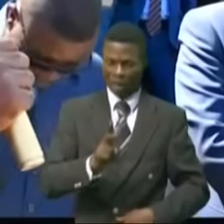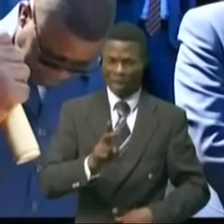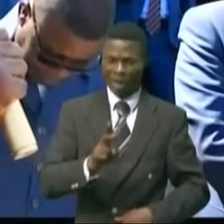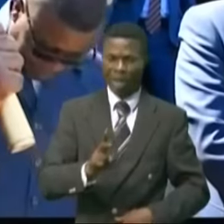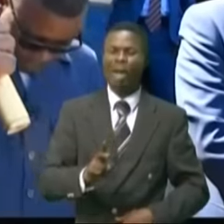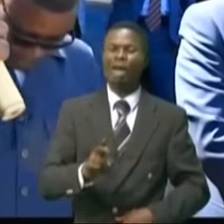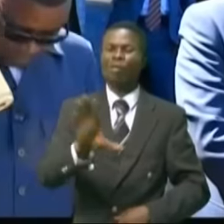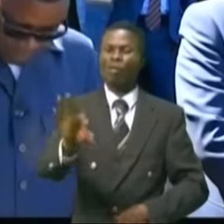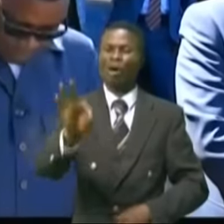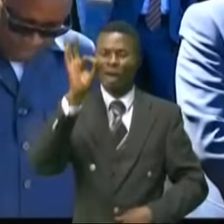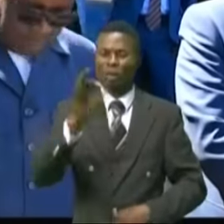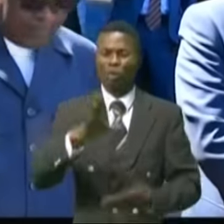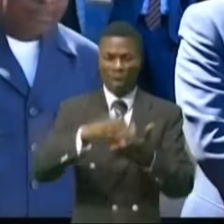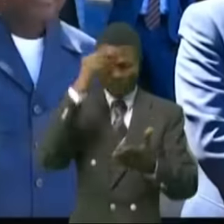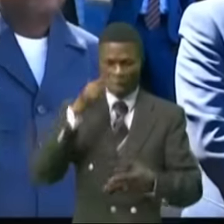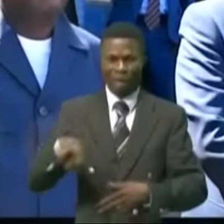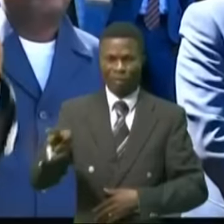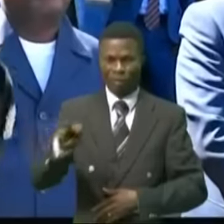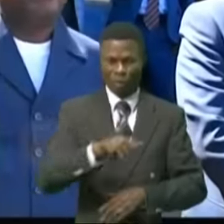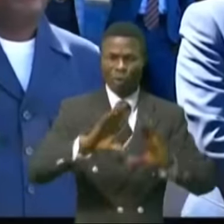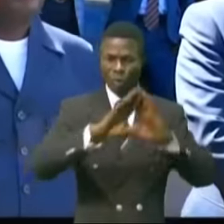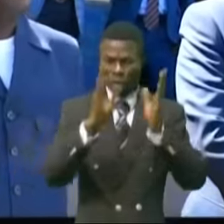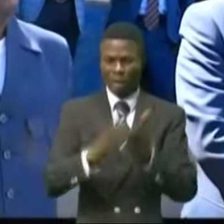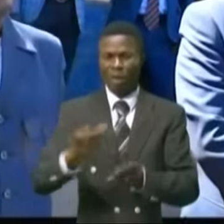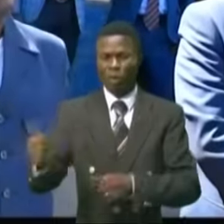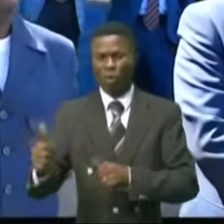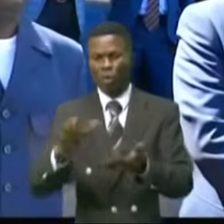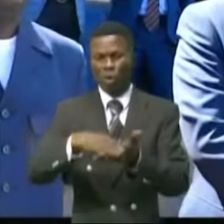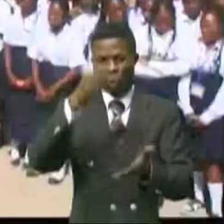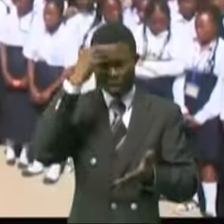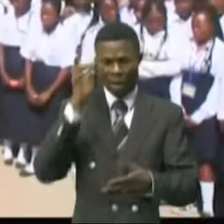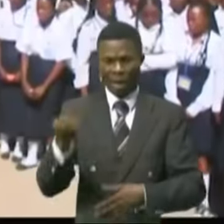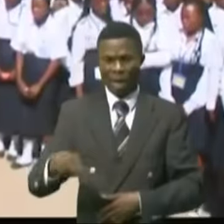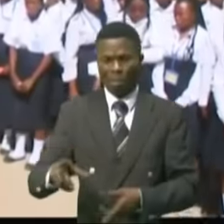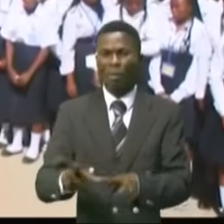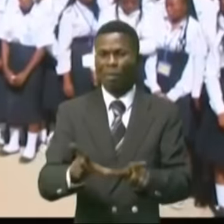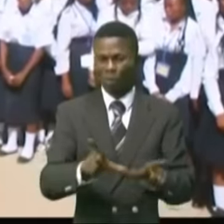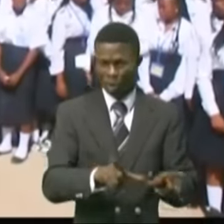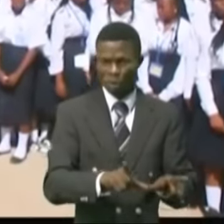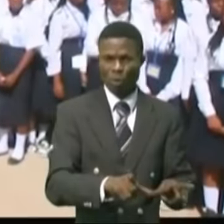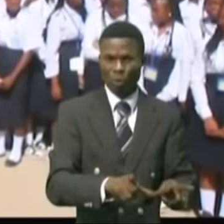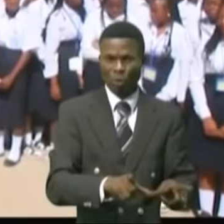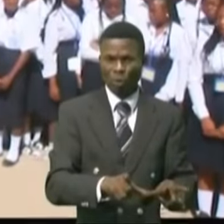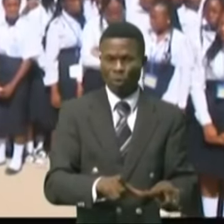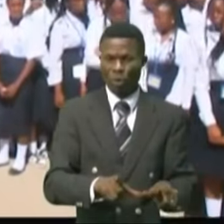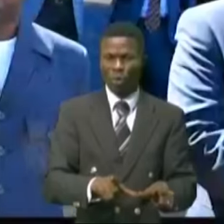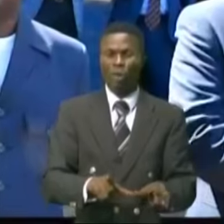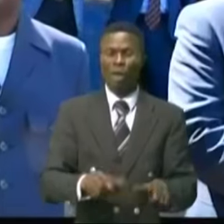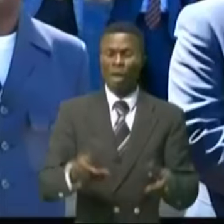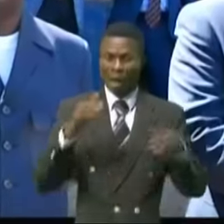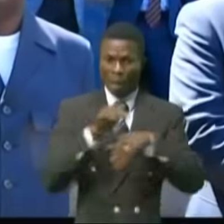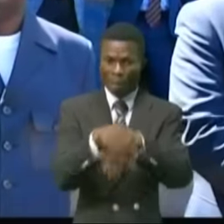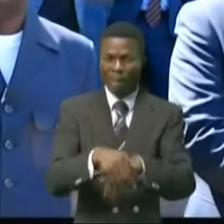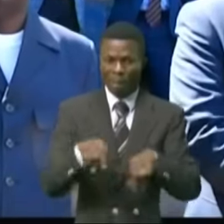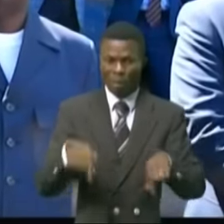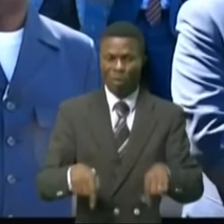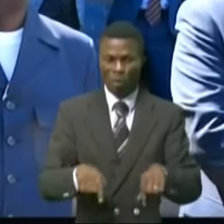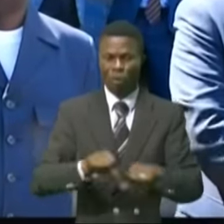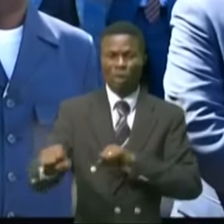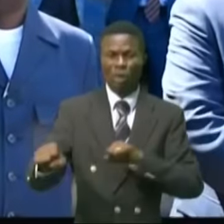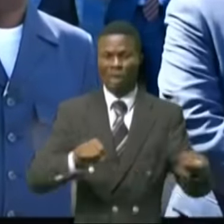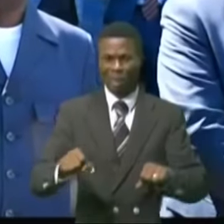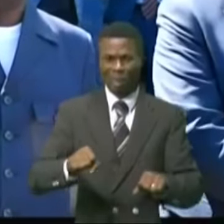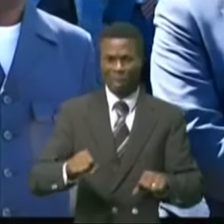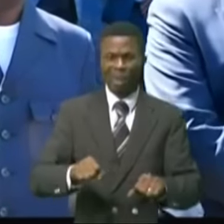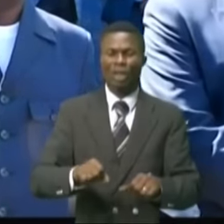Toussaint-Diani, mais aussi de tous les autres enfants de la province de Lualaba qui sont aujourd'hui éparpillés dans les